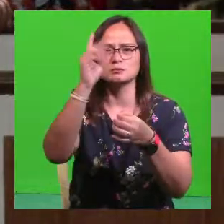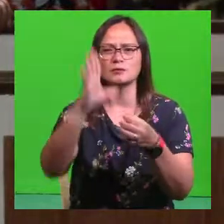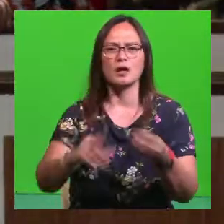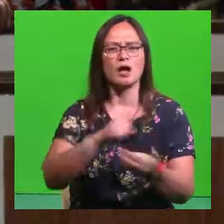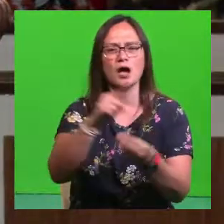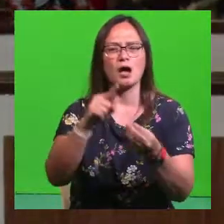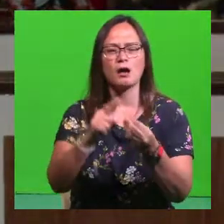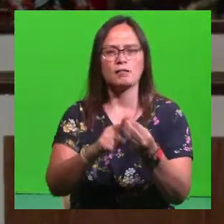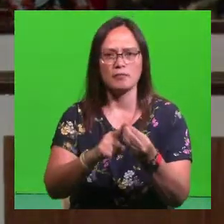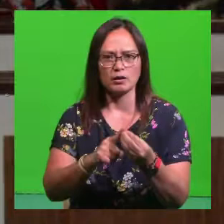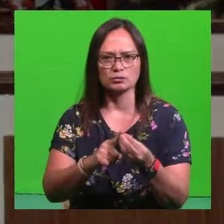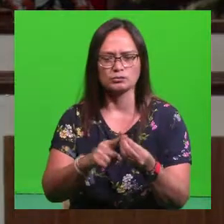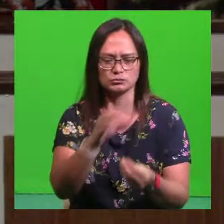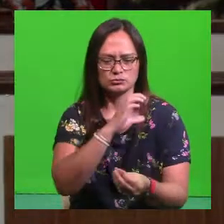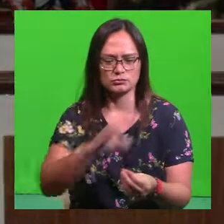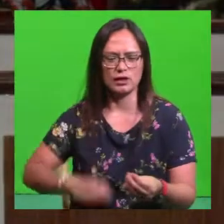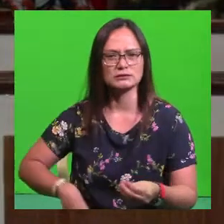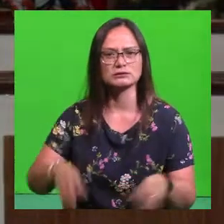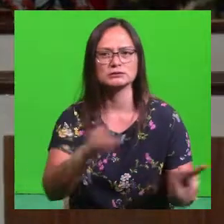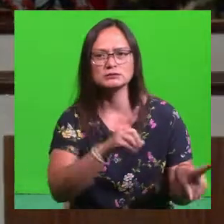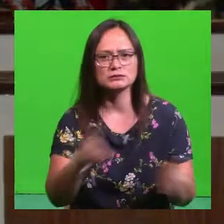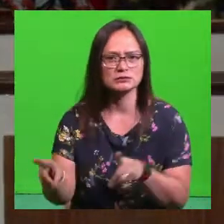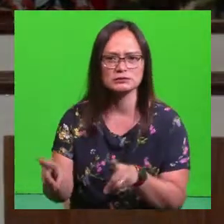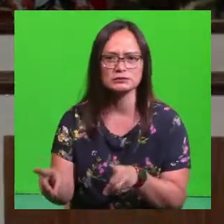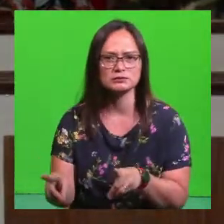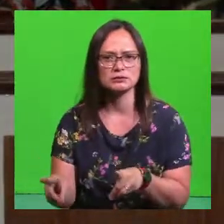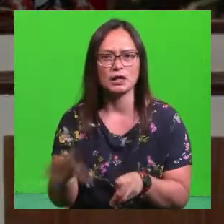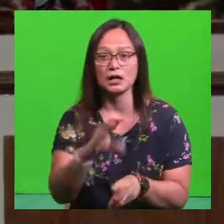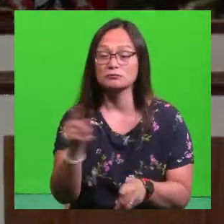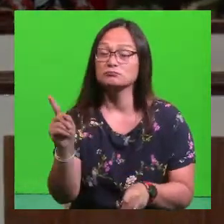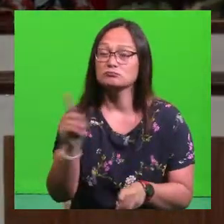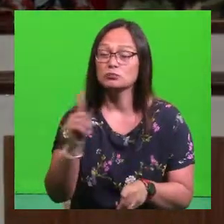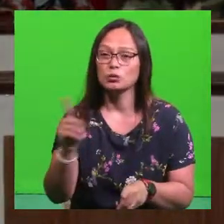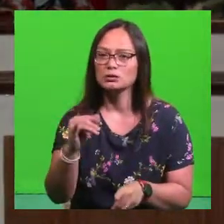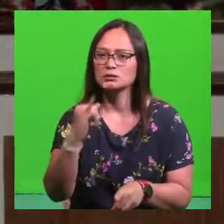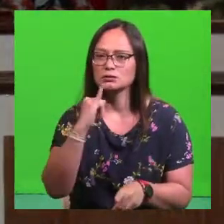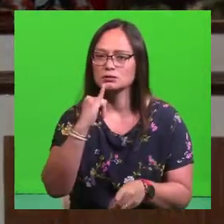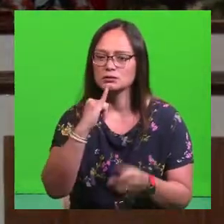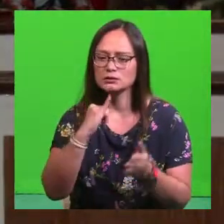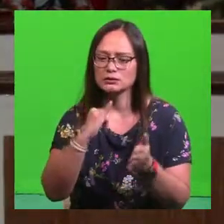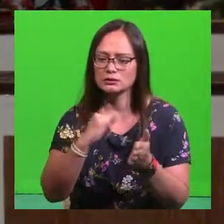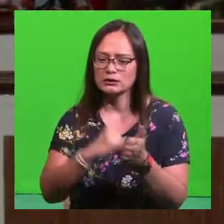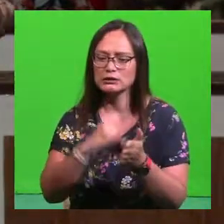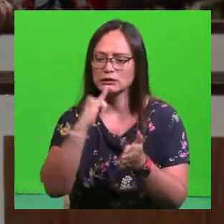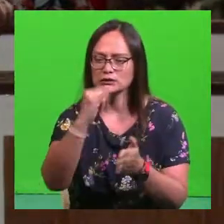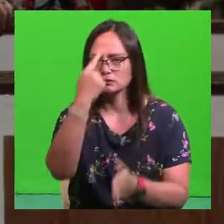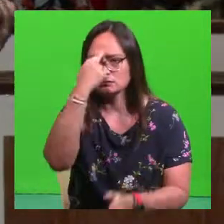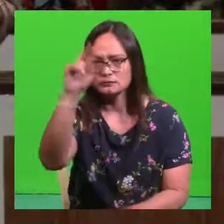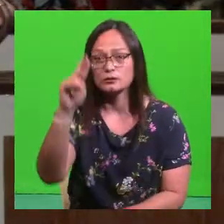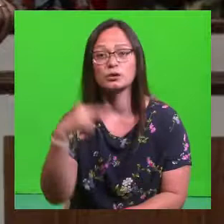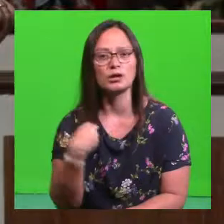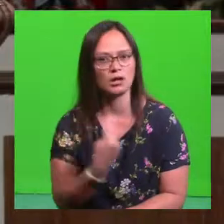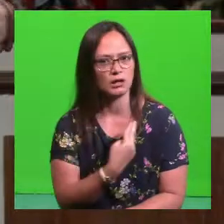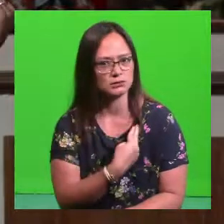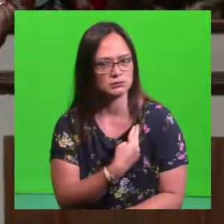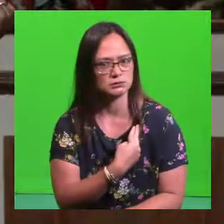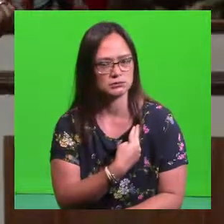ginampanan at ano ito para sa atin? Hindi po tradisyon na magtuturo niyan sa